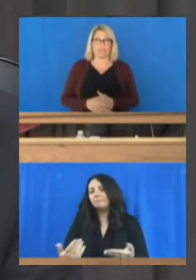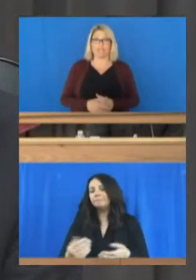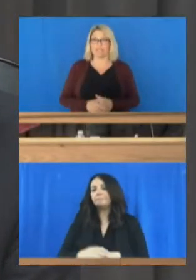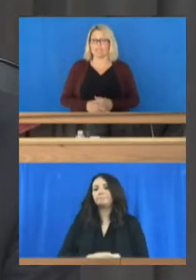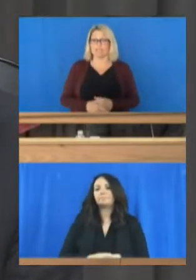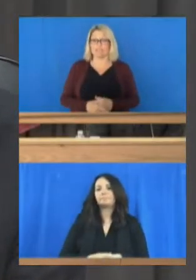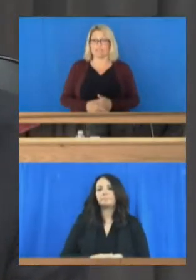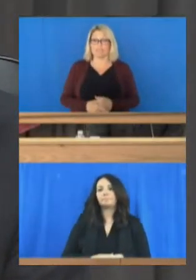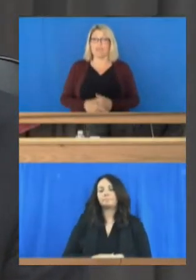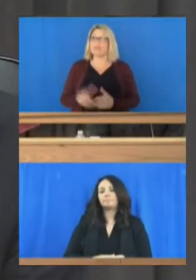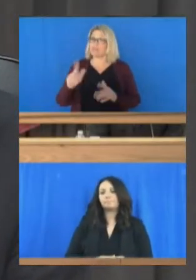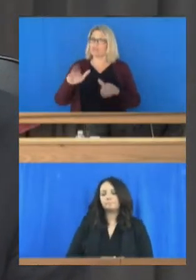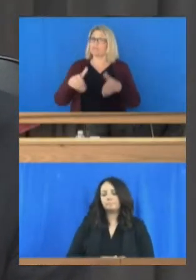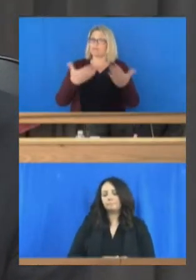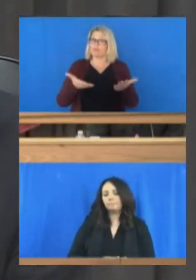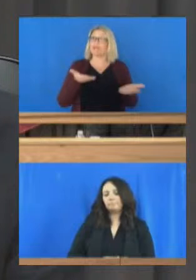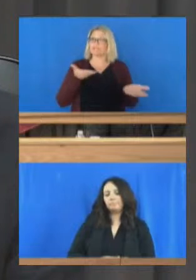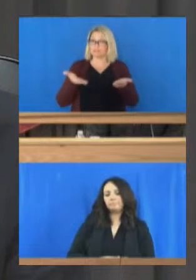notre système scolaire.